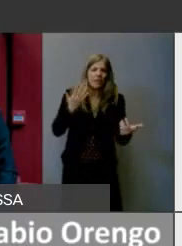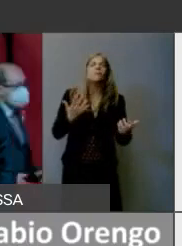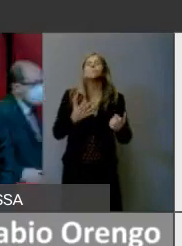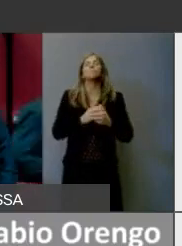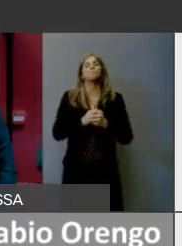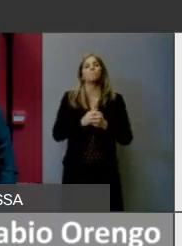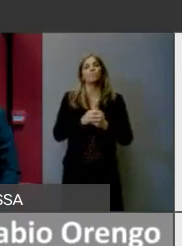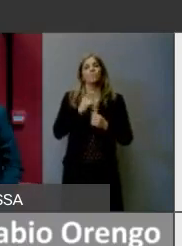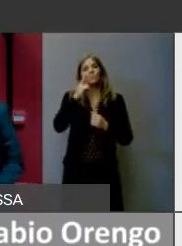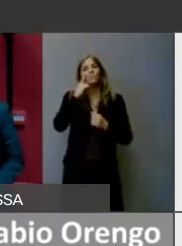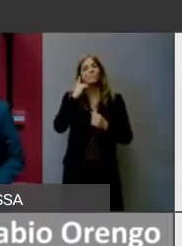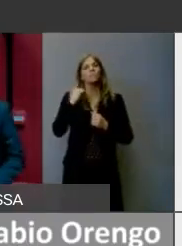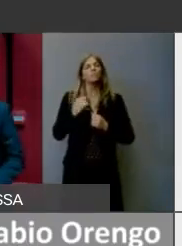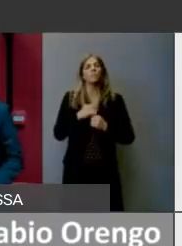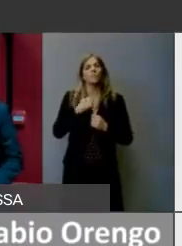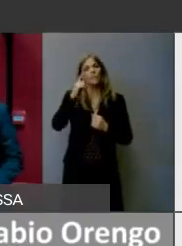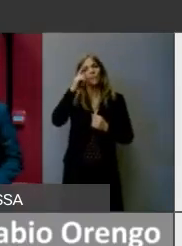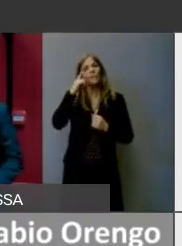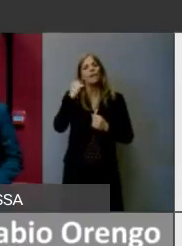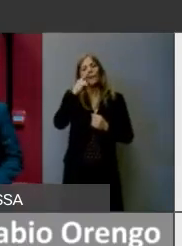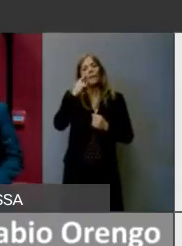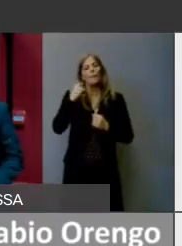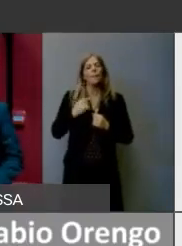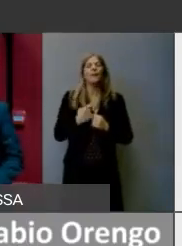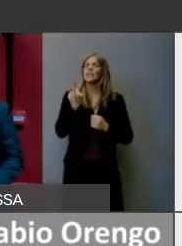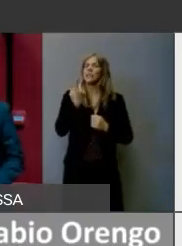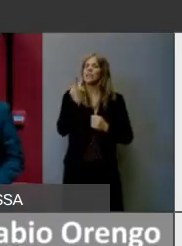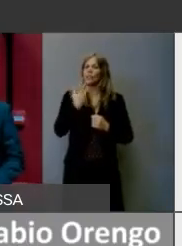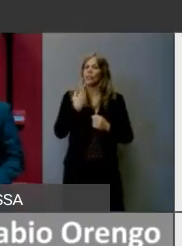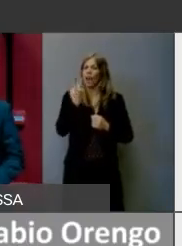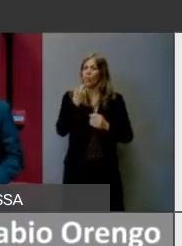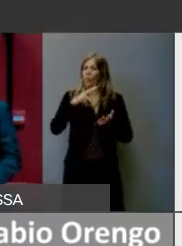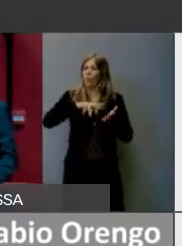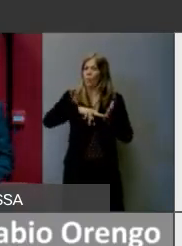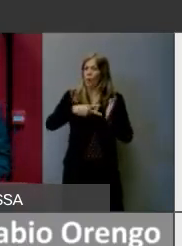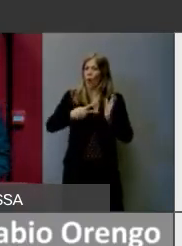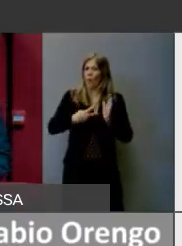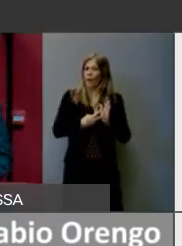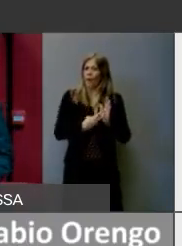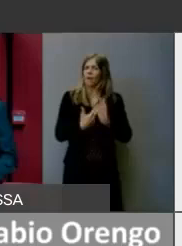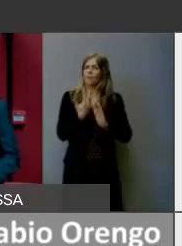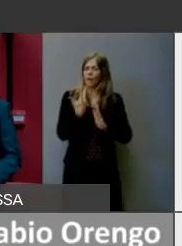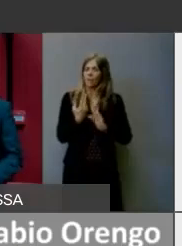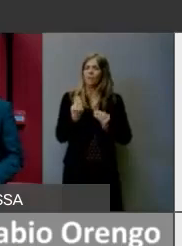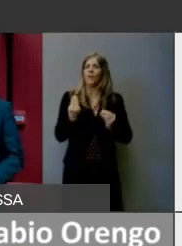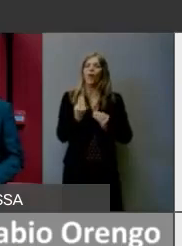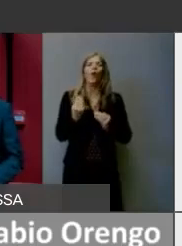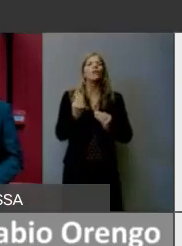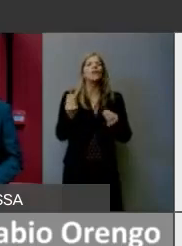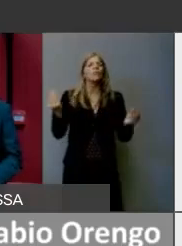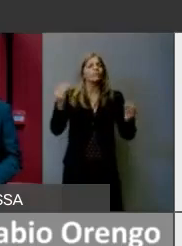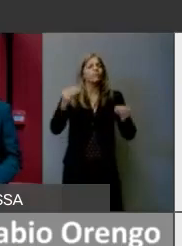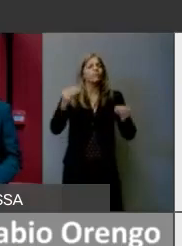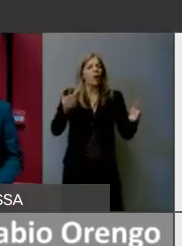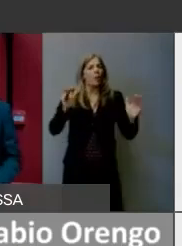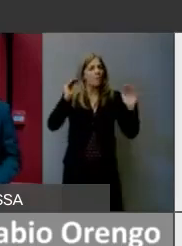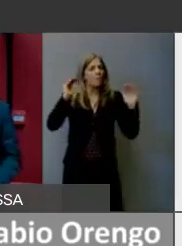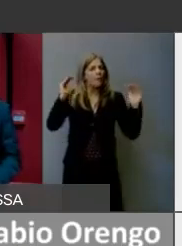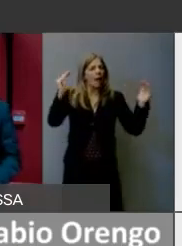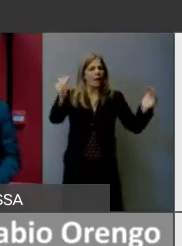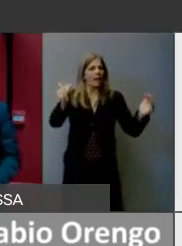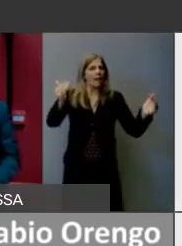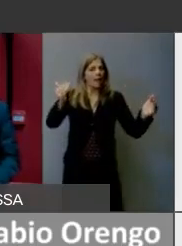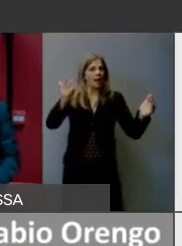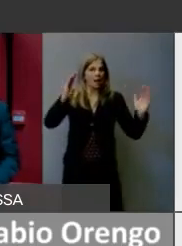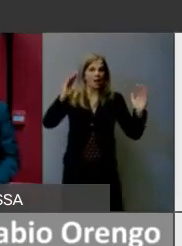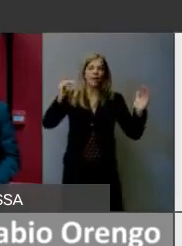soggetti. C'è un elemento sicuramente di disturbo che riguarda il posizionamento delle barriere antirumore, che è la questione anche